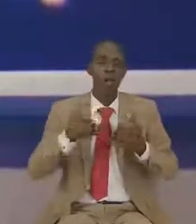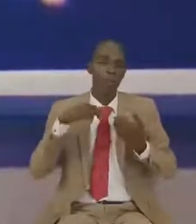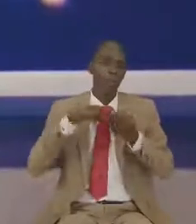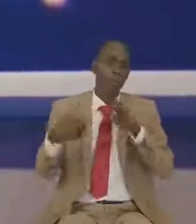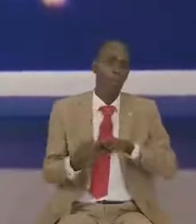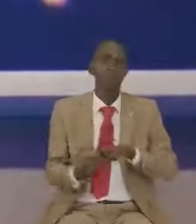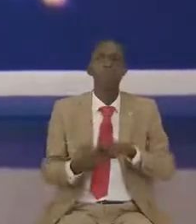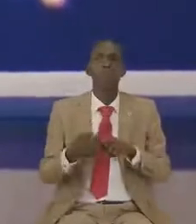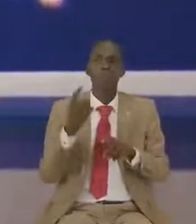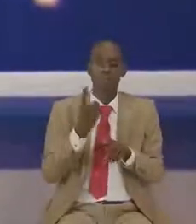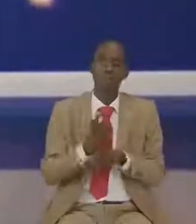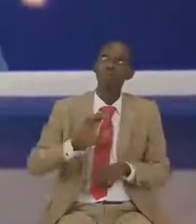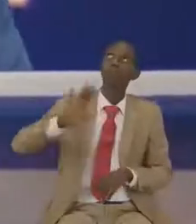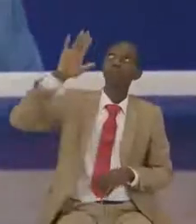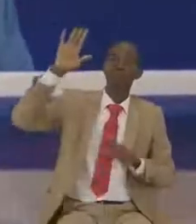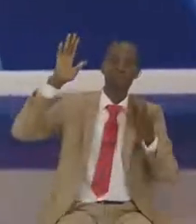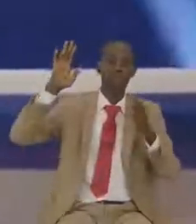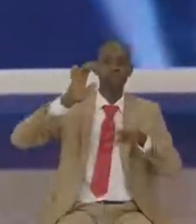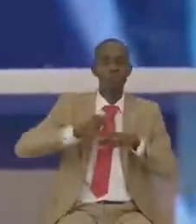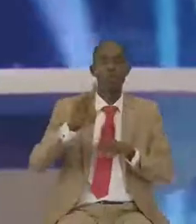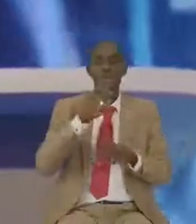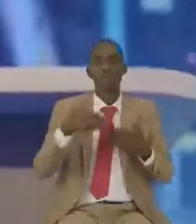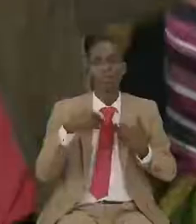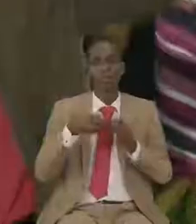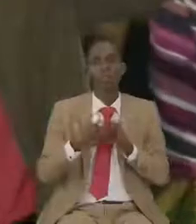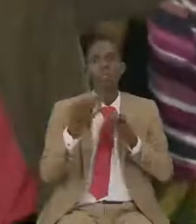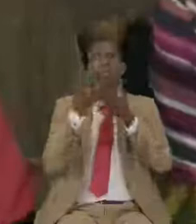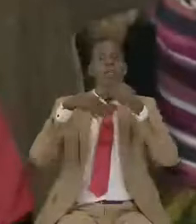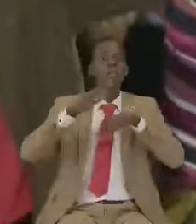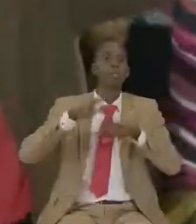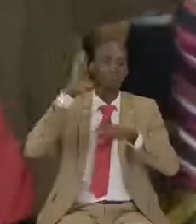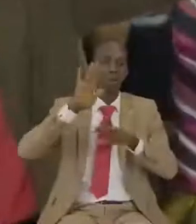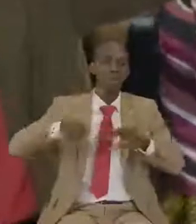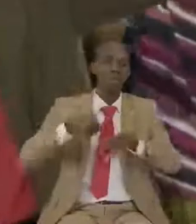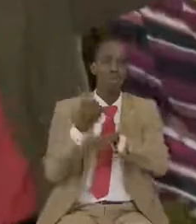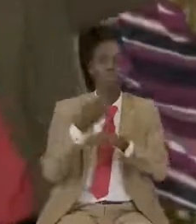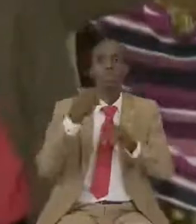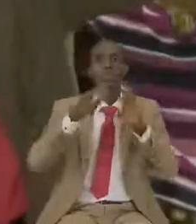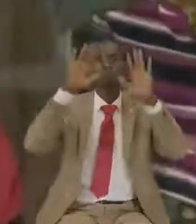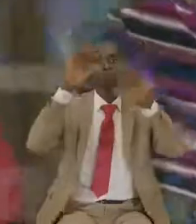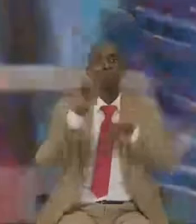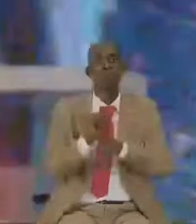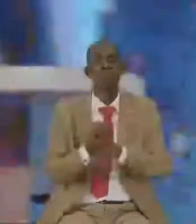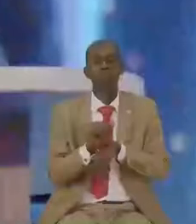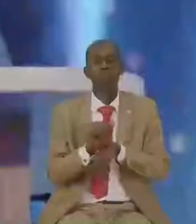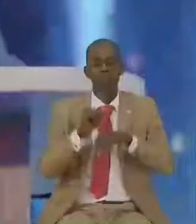la fin de la prière, avec le dernier amen, le ciel va confirmer le miracle.